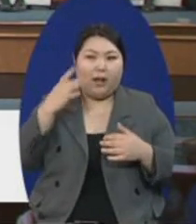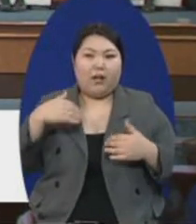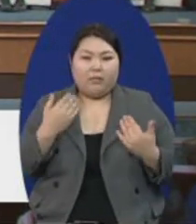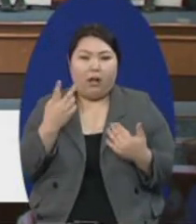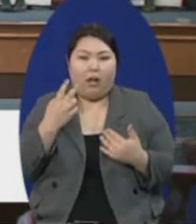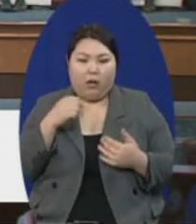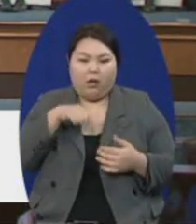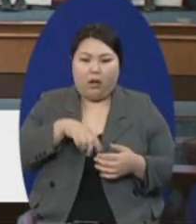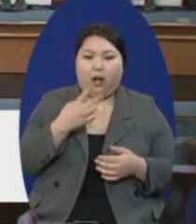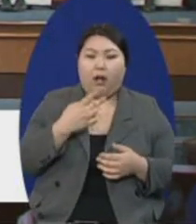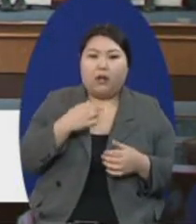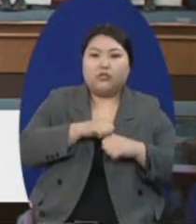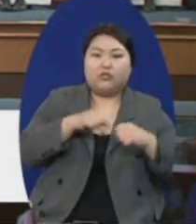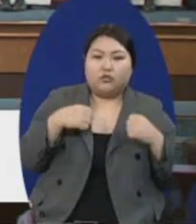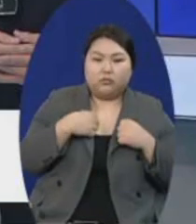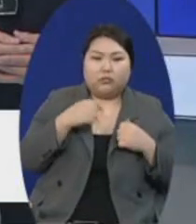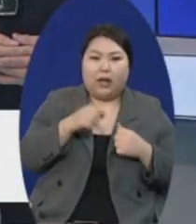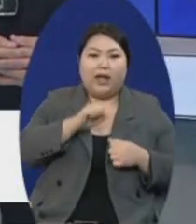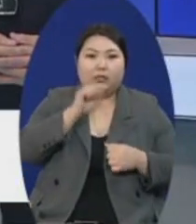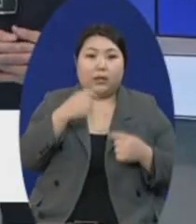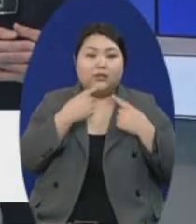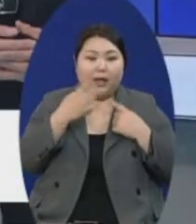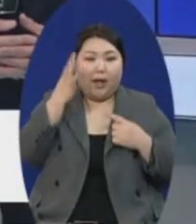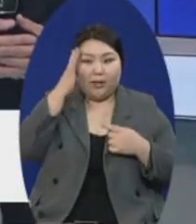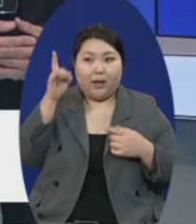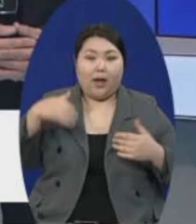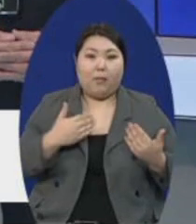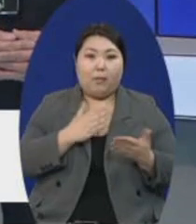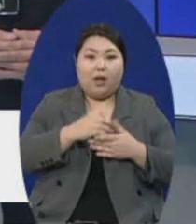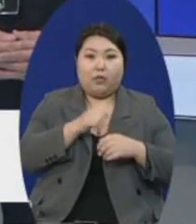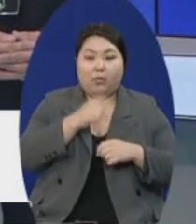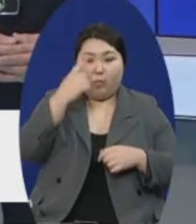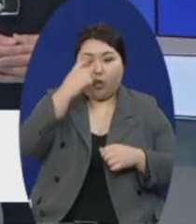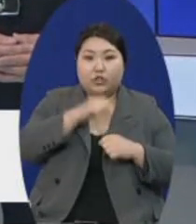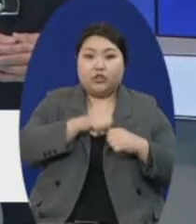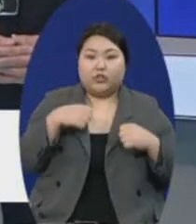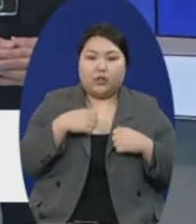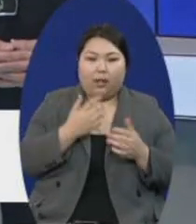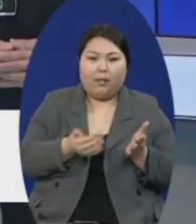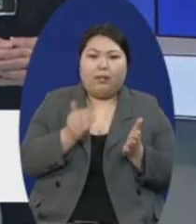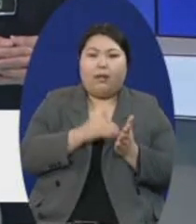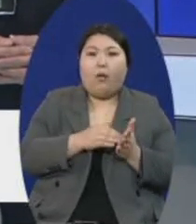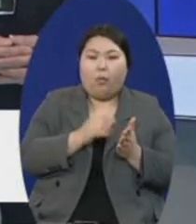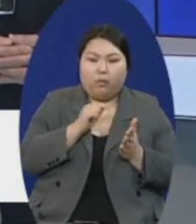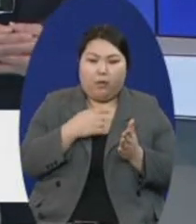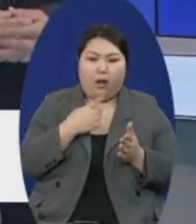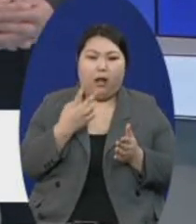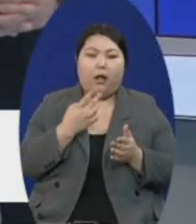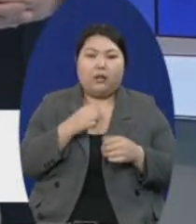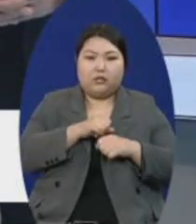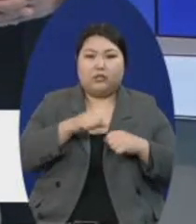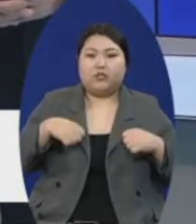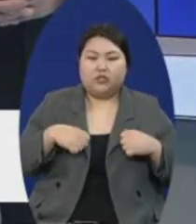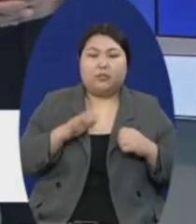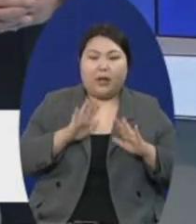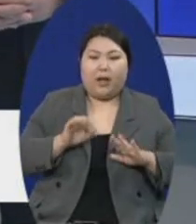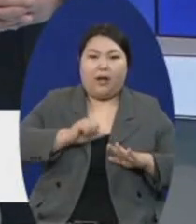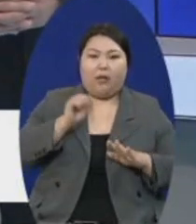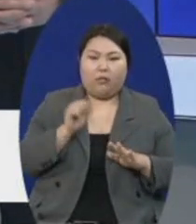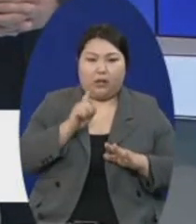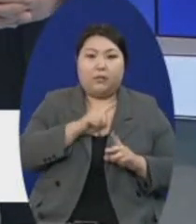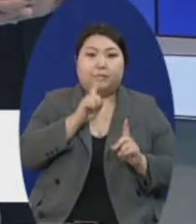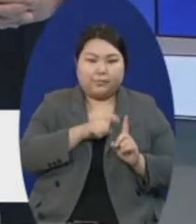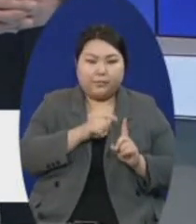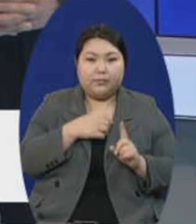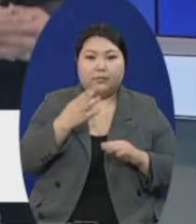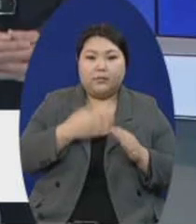Гадаадд амьдарч байгаа Монгол иргэдийн хувьд давхар иргэншилтэй болох тухай асуудал өндөгдөд өгдөг. За ер нь давхар